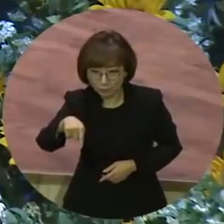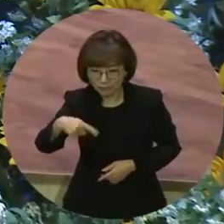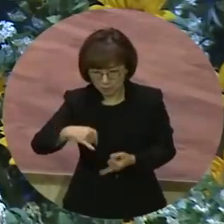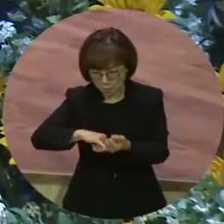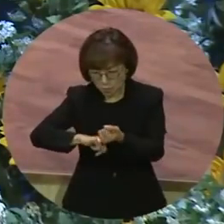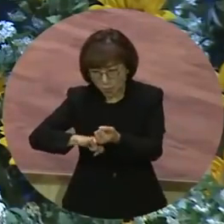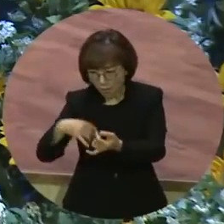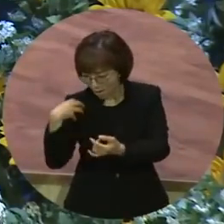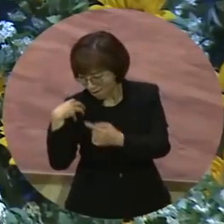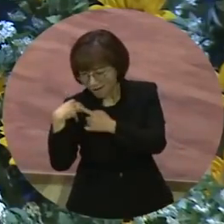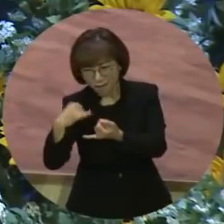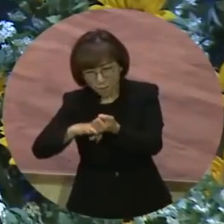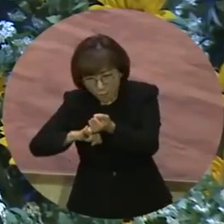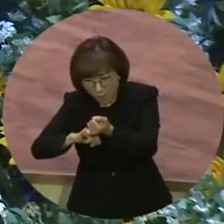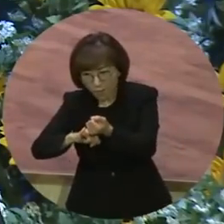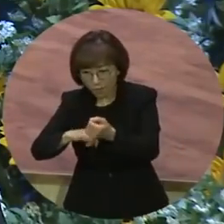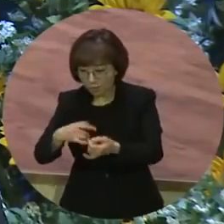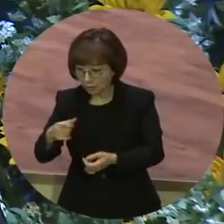그런 뜻이에요.